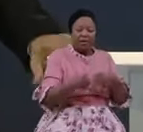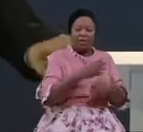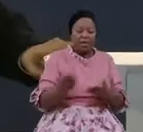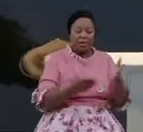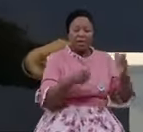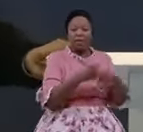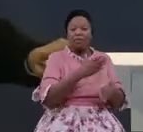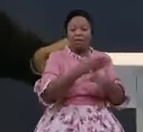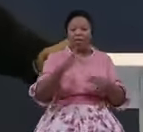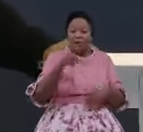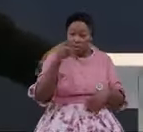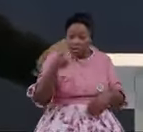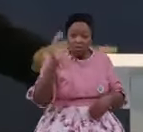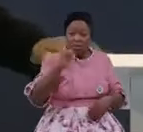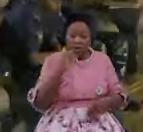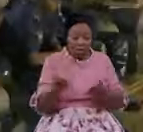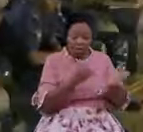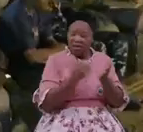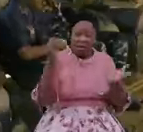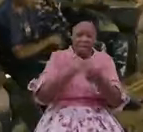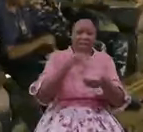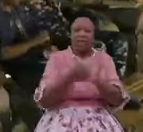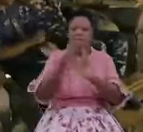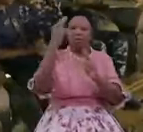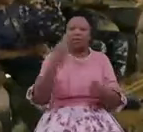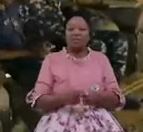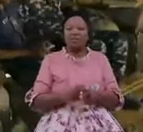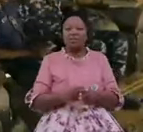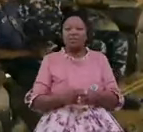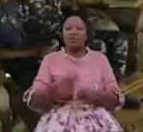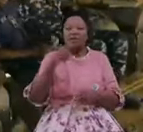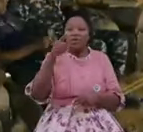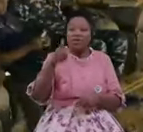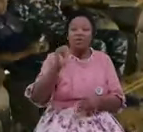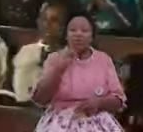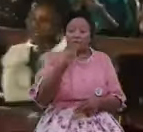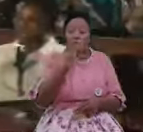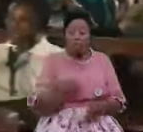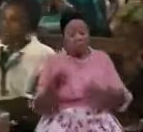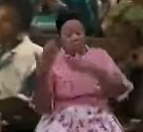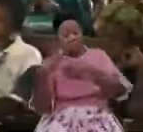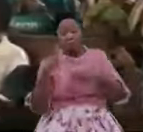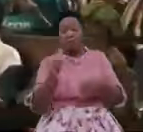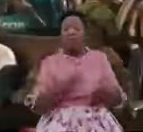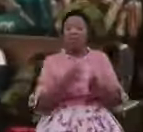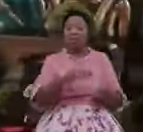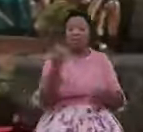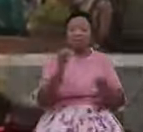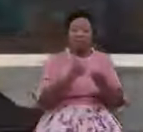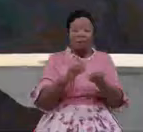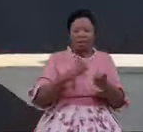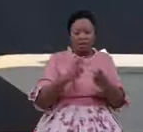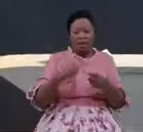les a ôté vous n'allez plus les porter vous ne serez plus accablés par cela et